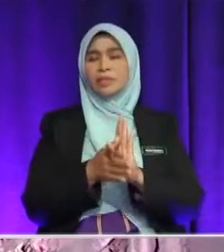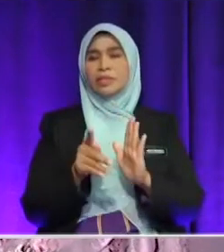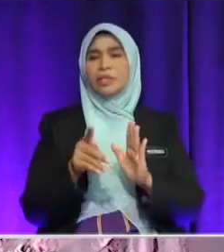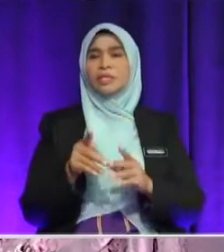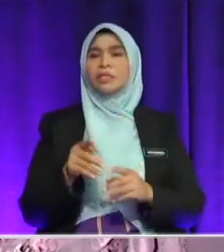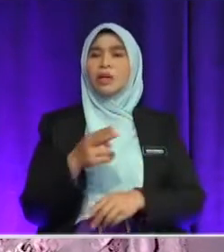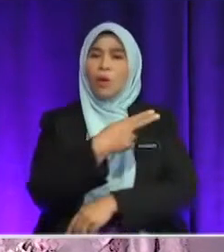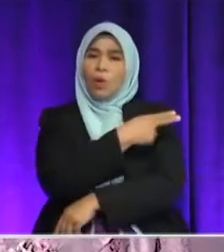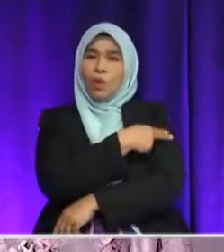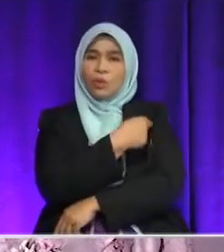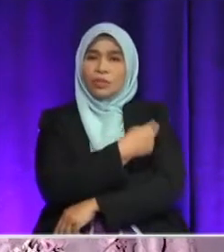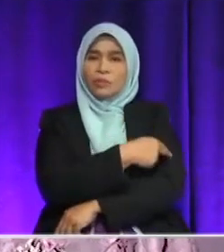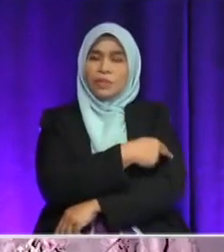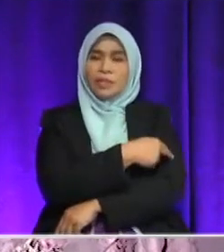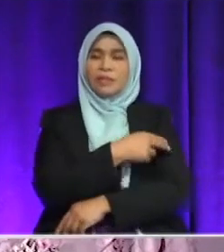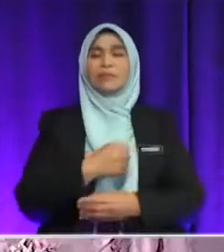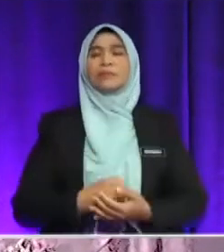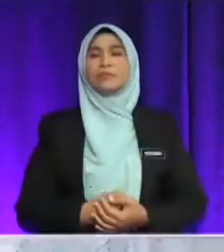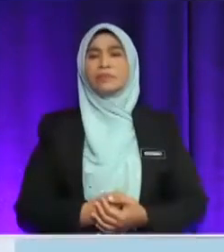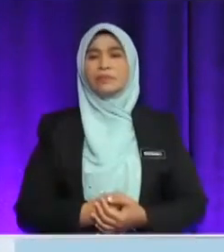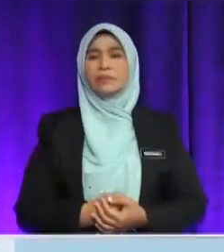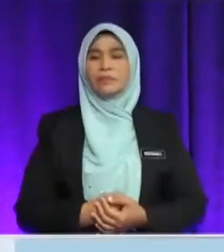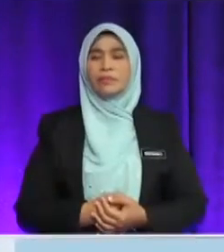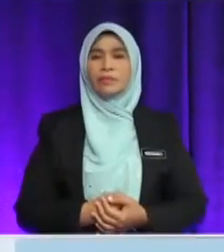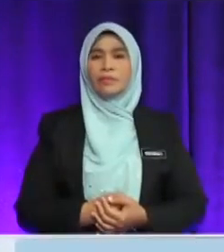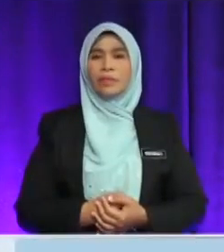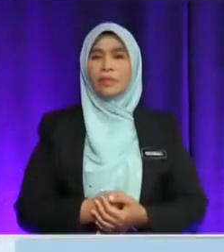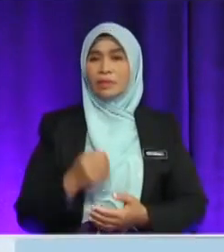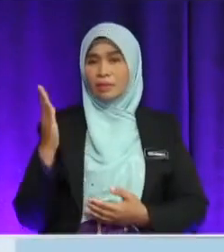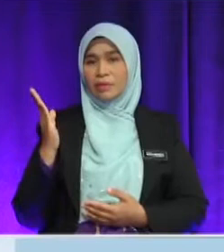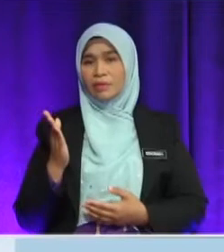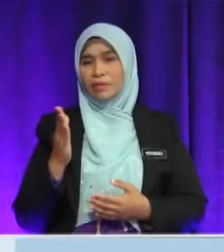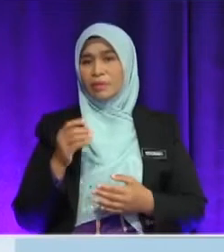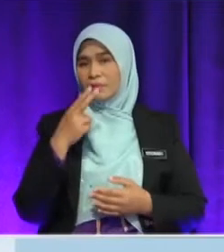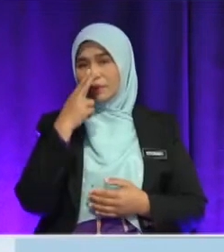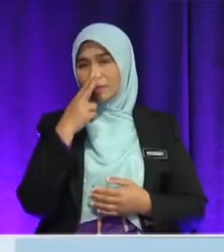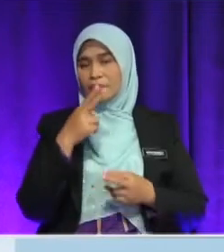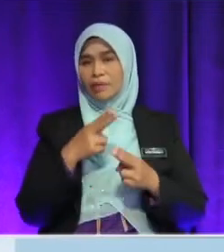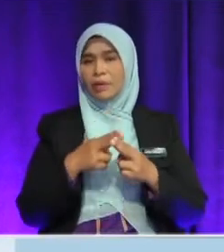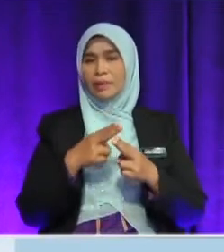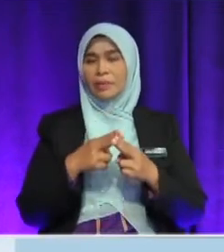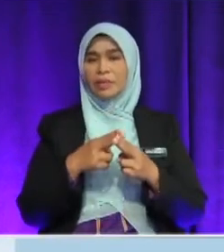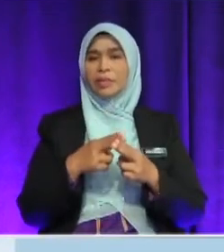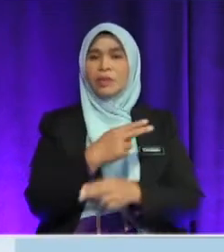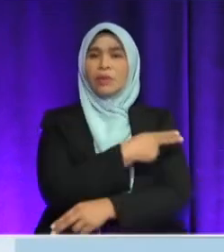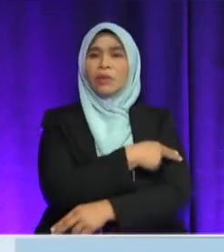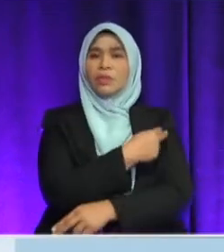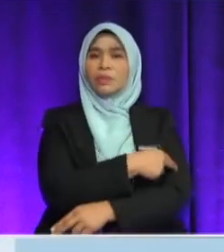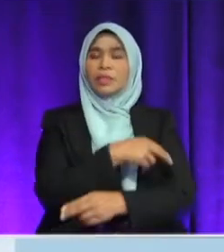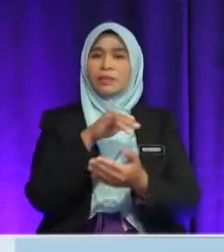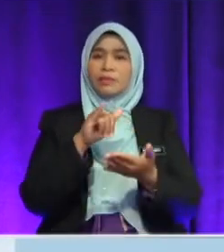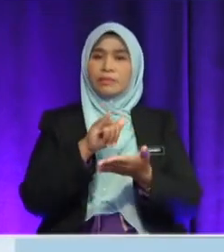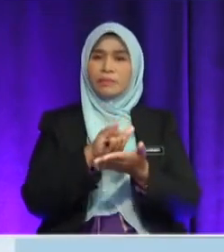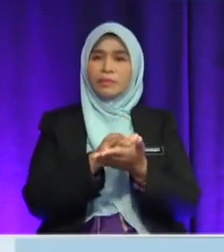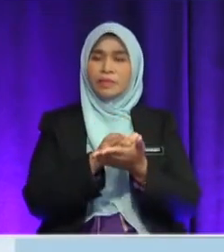dikenali sebagai Abby meristem al-atiq ada ngebahas porsinya simak ini pun ada Ki di mana Hospital